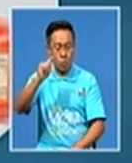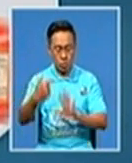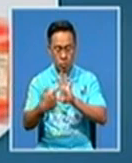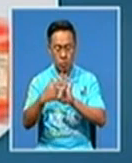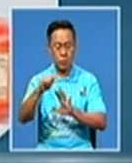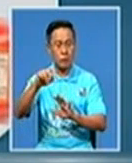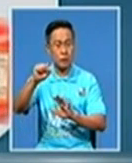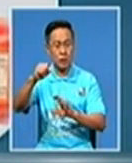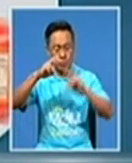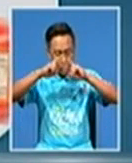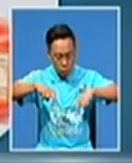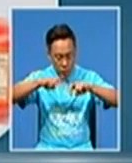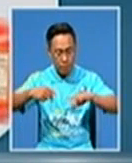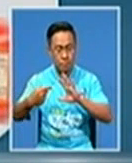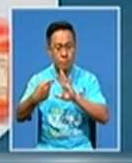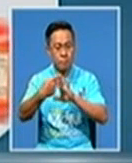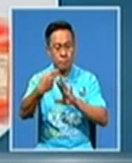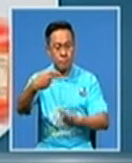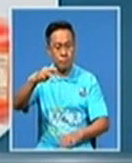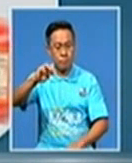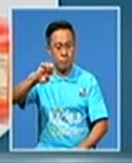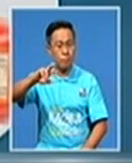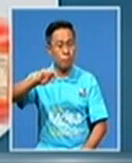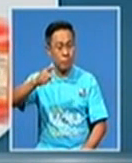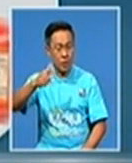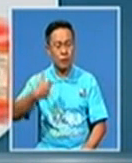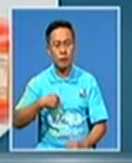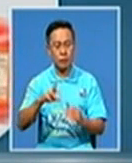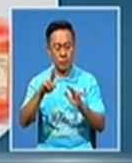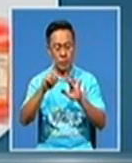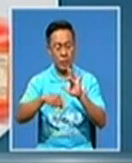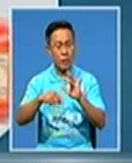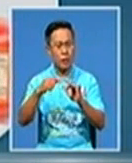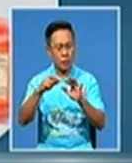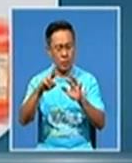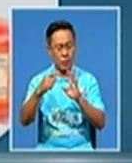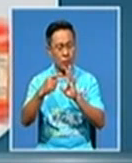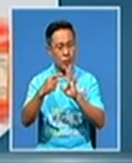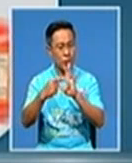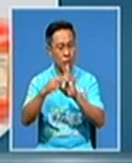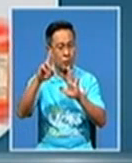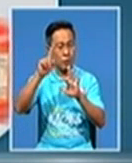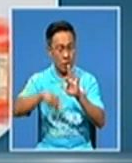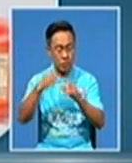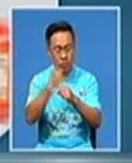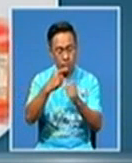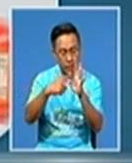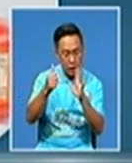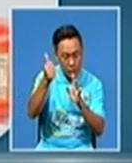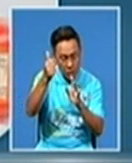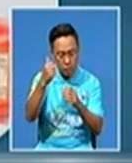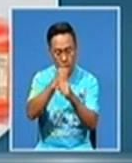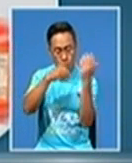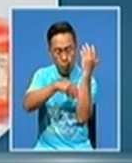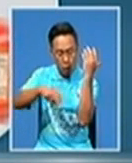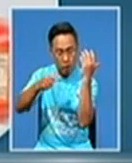อุตสาหกรรมใหม่อีกเยอะเลยถ้าโพแทสชื่นมาจะผลิตแม่ปุ๋ยได้จะผลิตยาบางชนิดที่ใช้โพแทสเซียมได้นะฮะแ